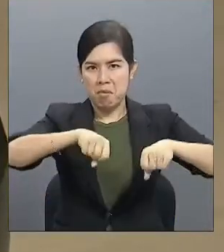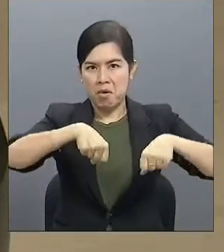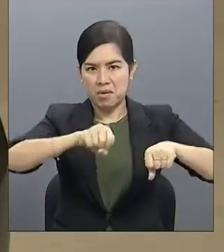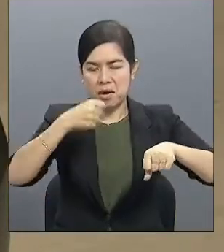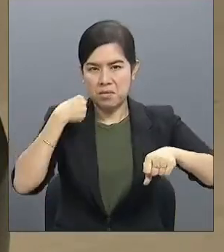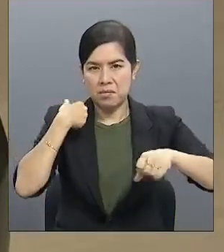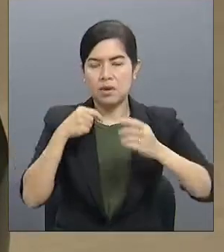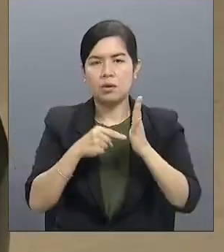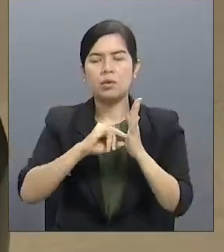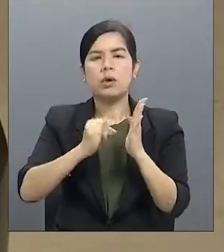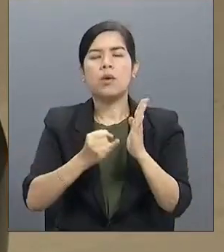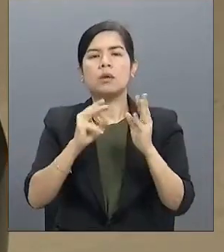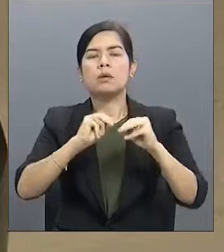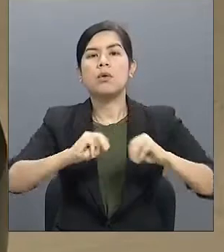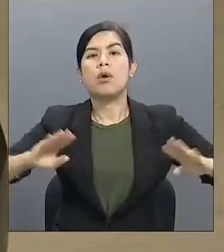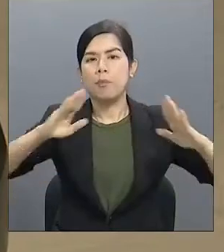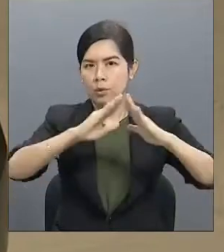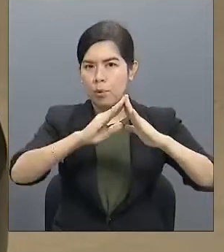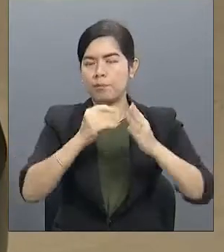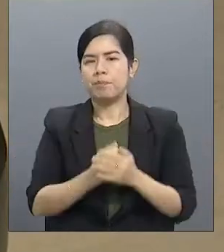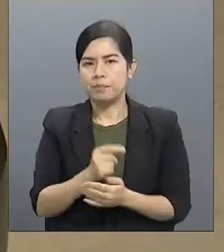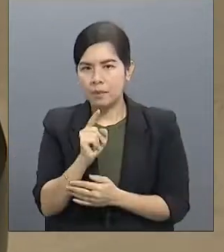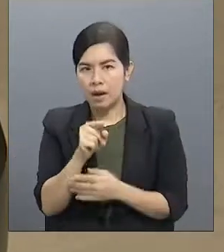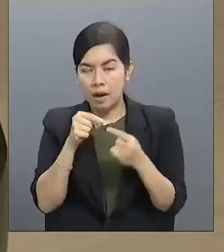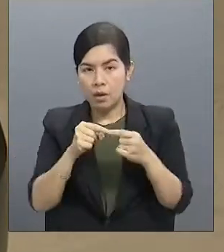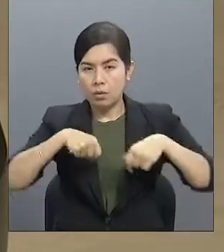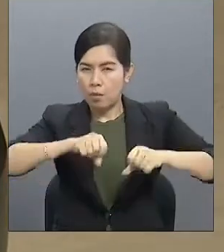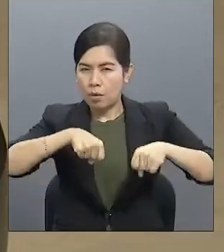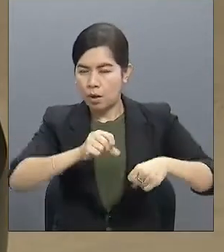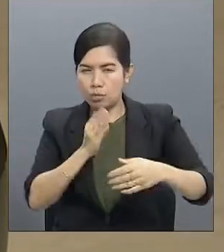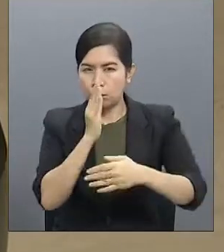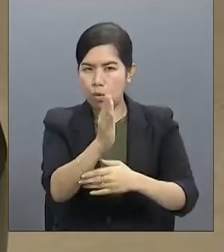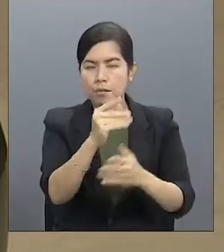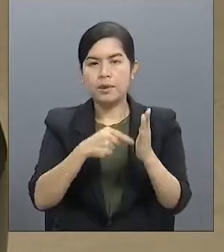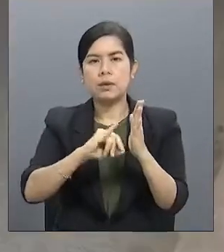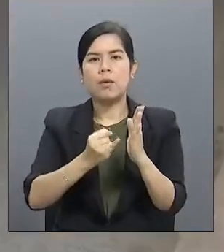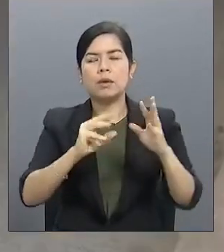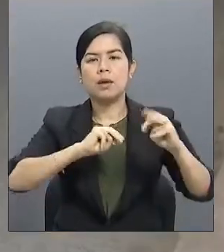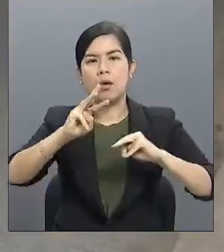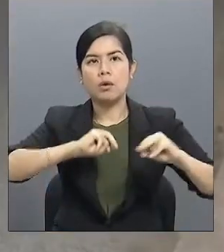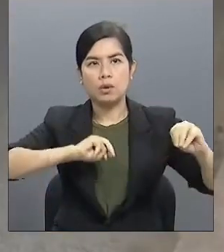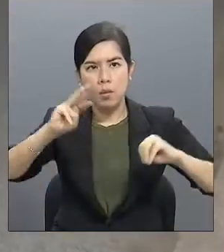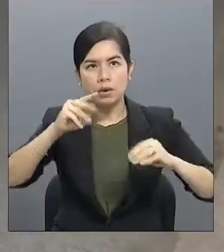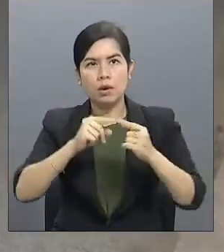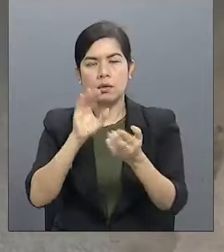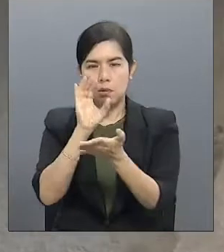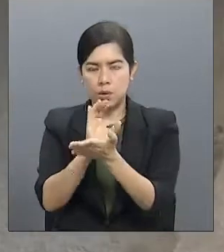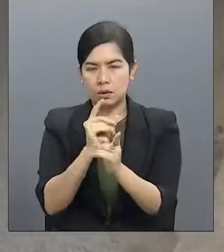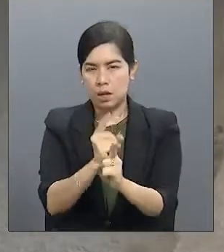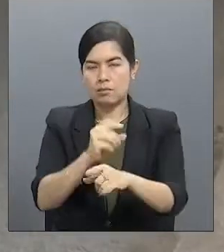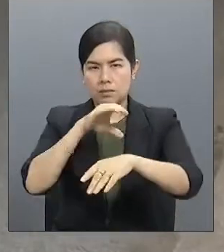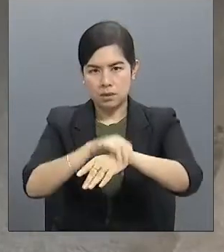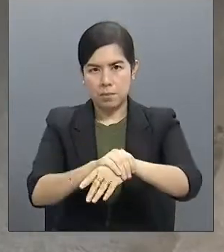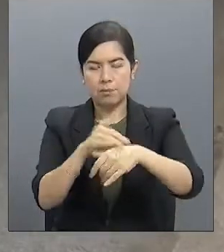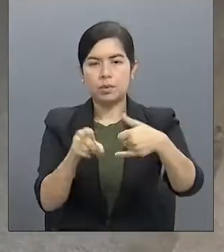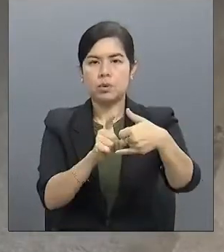สืบสวนแกะรอยพบว่าผู้ต้องหาได้ขับมุ่งหน้าเข้าจังหวัดนครสวรรค์เจ้าหน้าที่ชุดจับกุมจึงเร่งไล่ติดตามจนกระทั่งพบตัวและสามารถจับกุมตัว